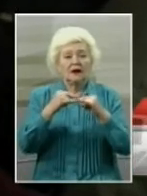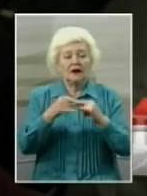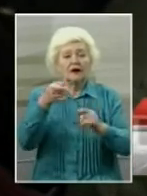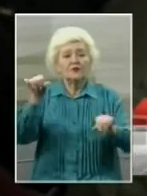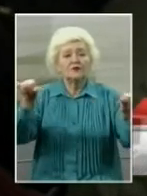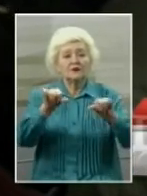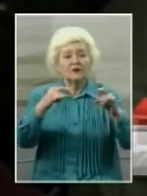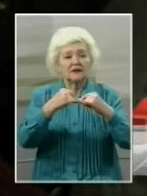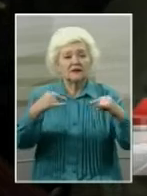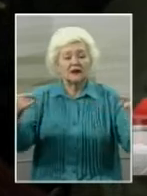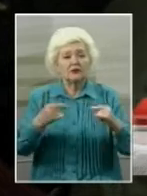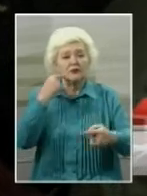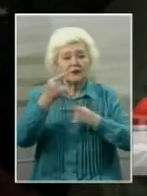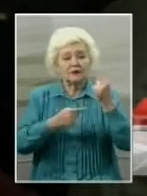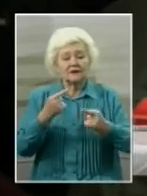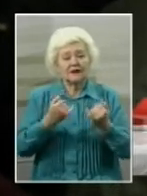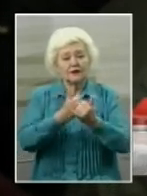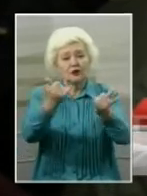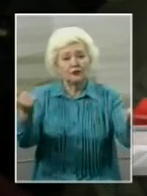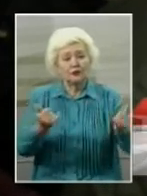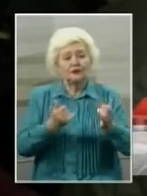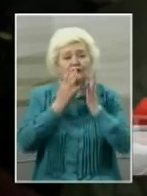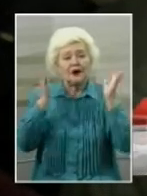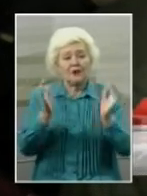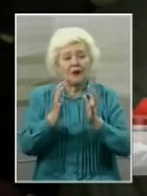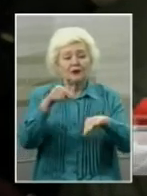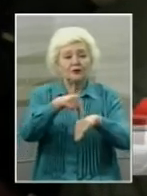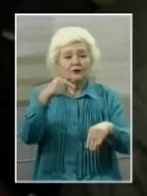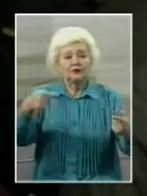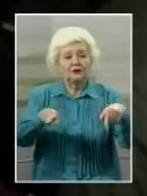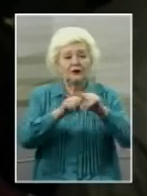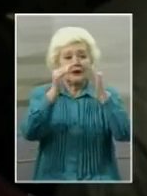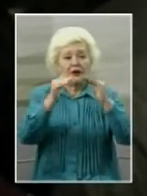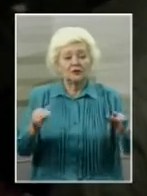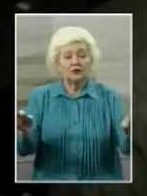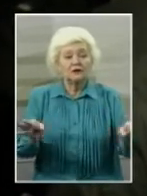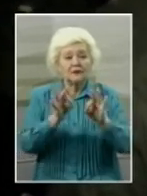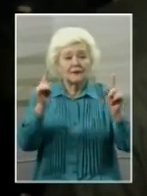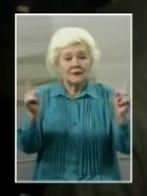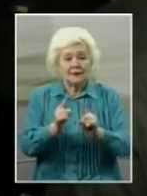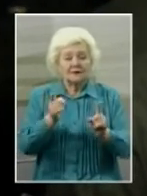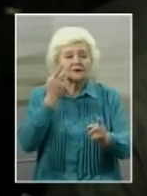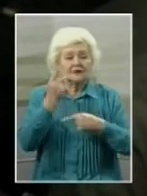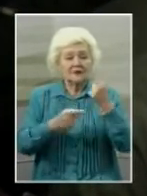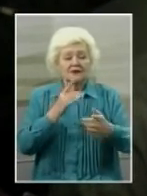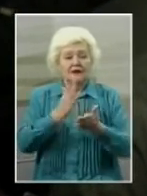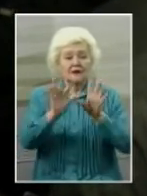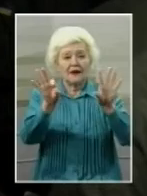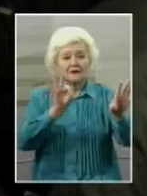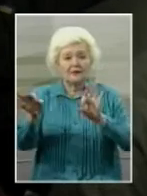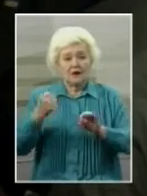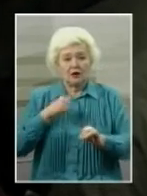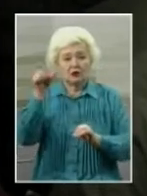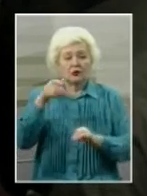Їдальня нас постійно пригощає, балує, щоб ми почувалися як вдома. Жодних обмежень, завжди є вибір. Всі солдати завжди